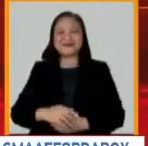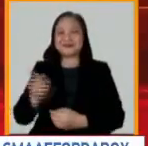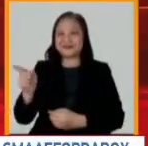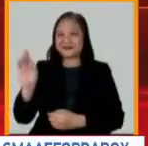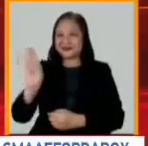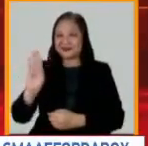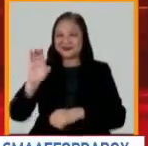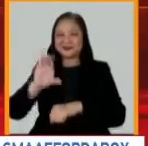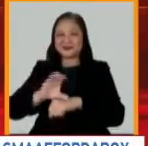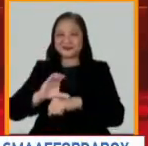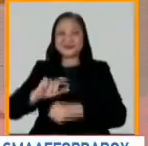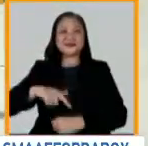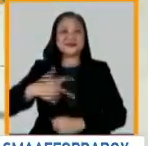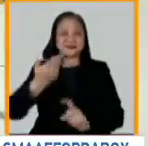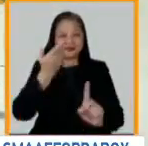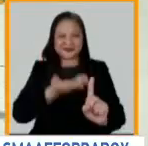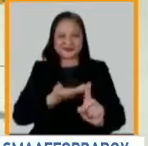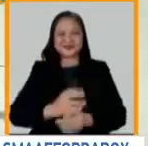Bam Alegre. Bam!